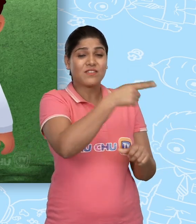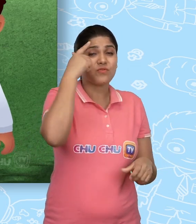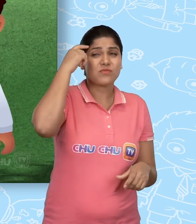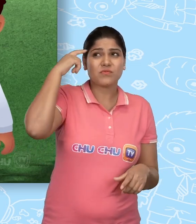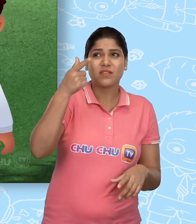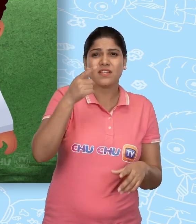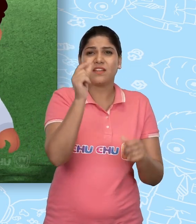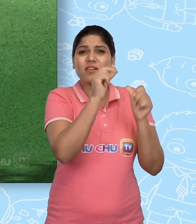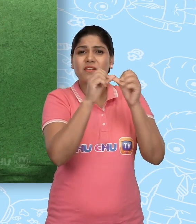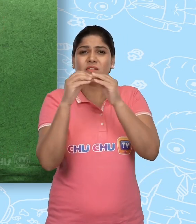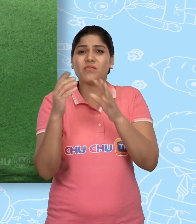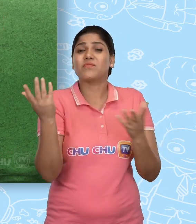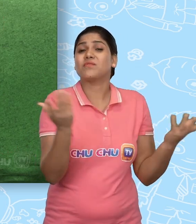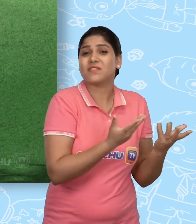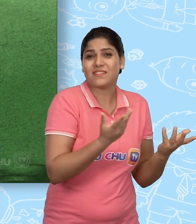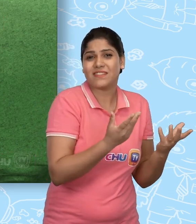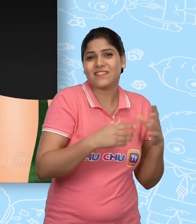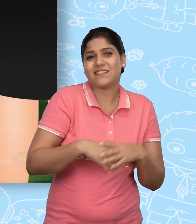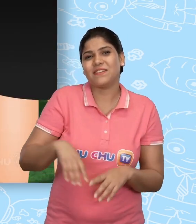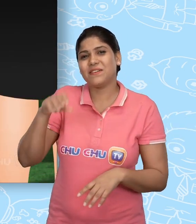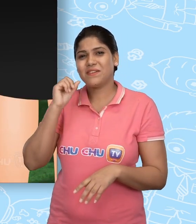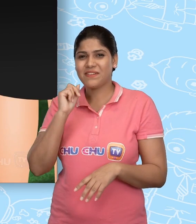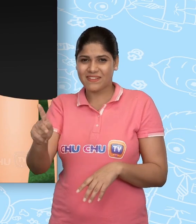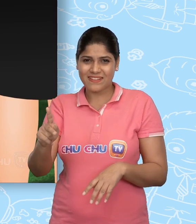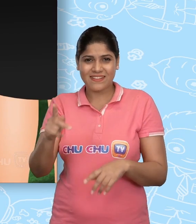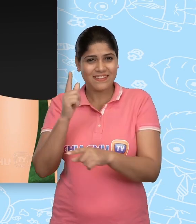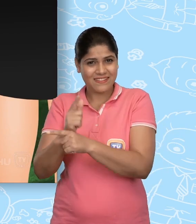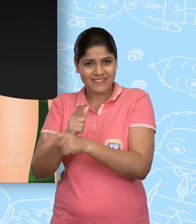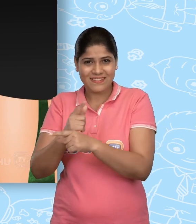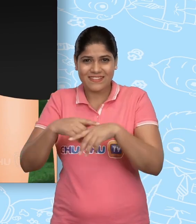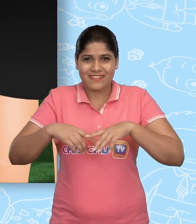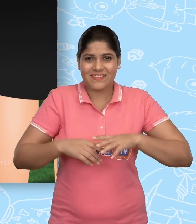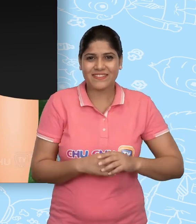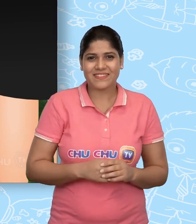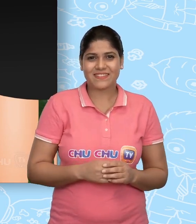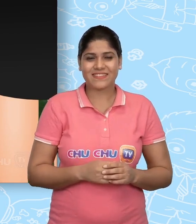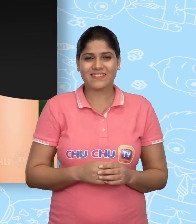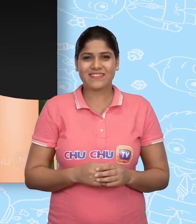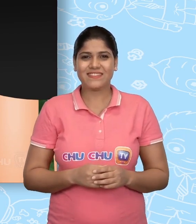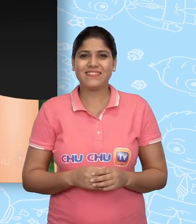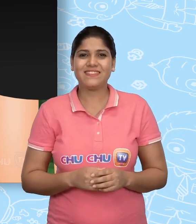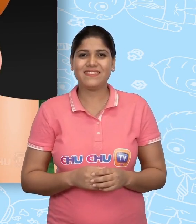कर बताएगा कि वो कौन सा अक्षर है। ठीक है मिस डॉर्थी।